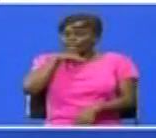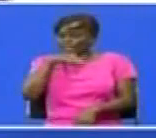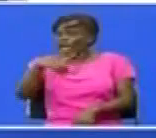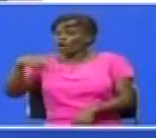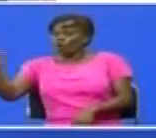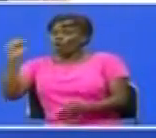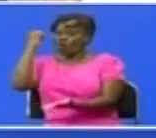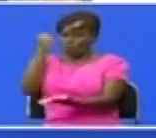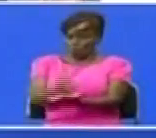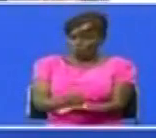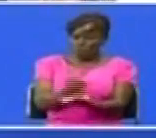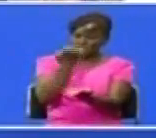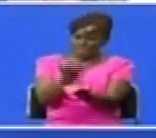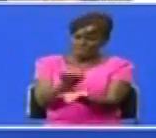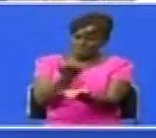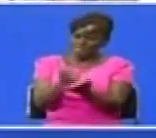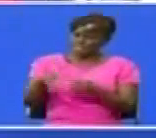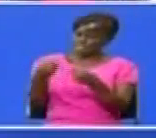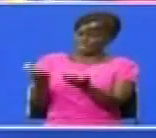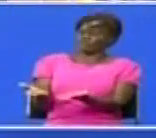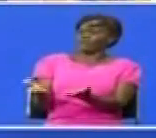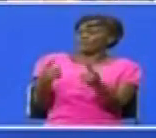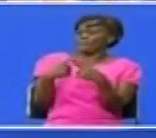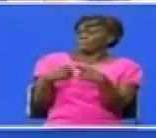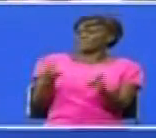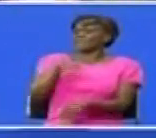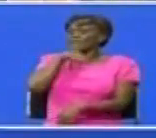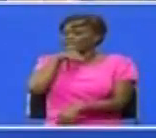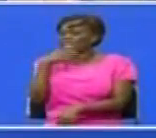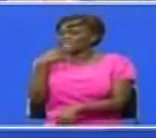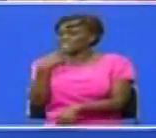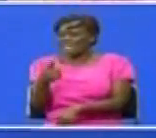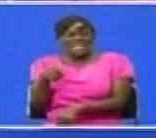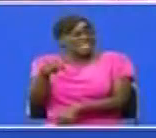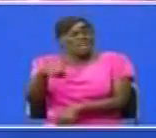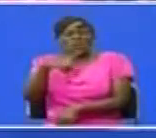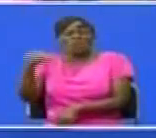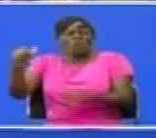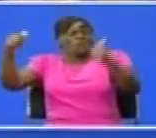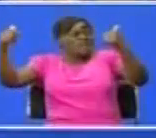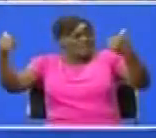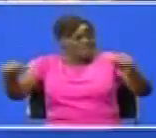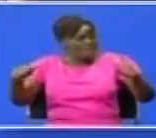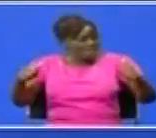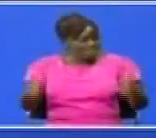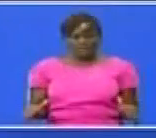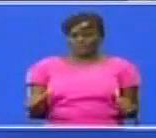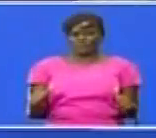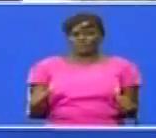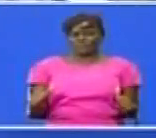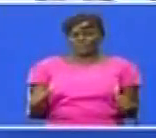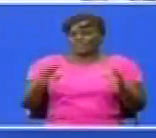Odinga afike na kutoa ushahidi wa madai yake, lakini Raila anasema hakanyagi guu lake EACC na